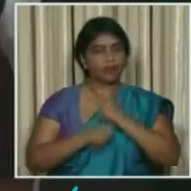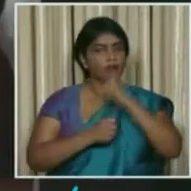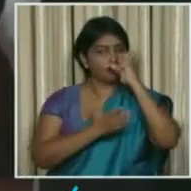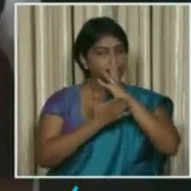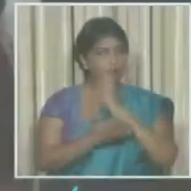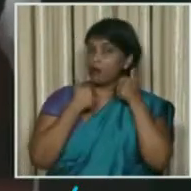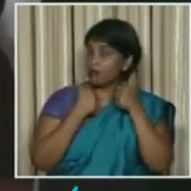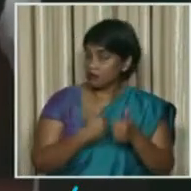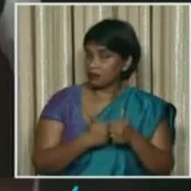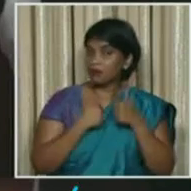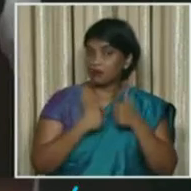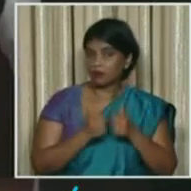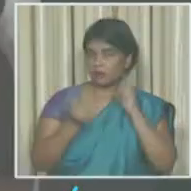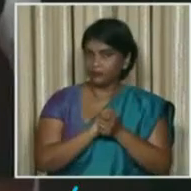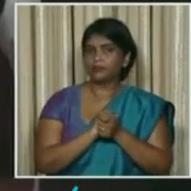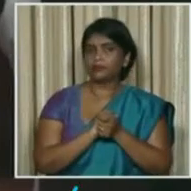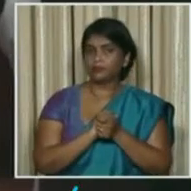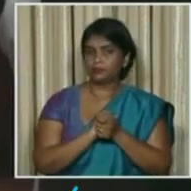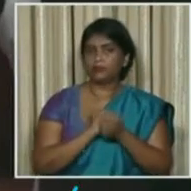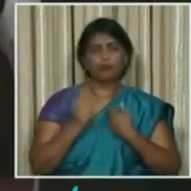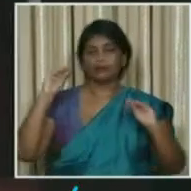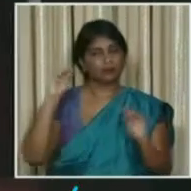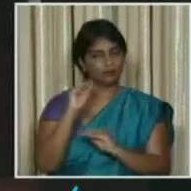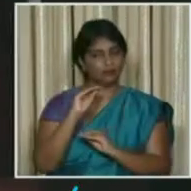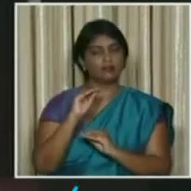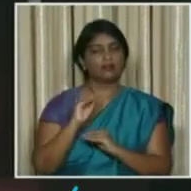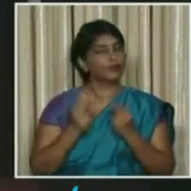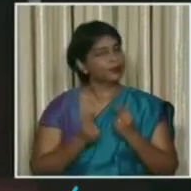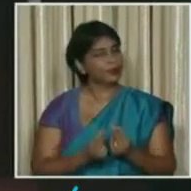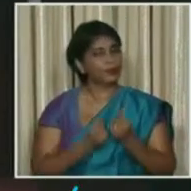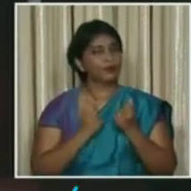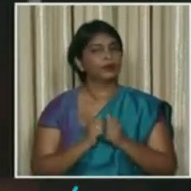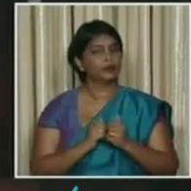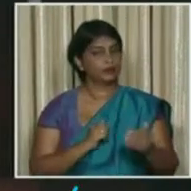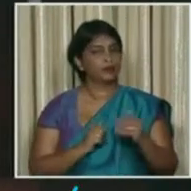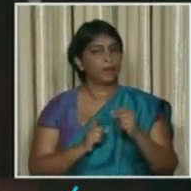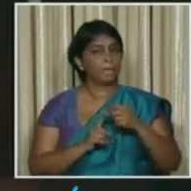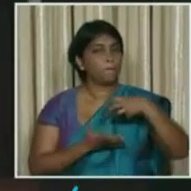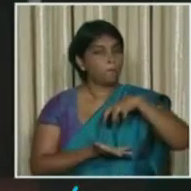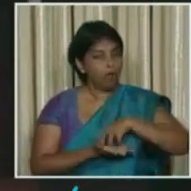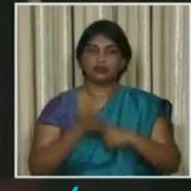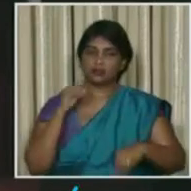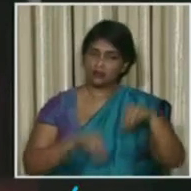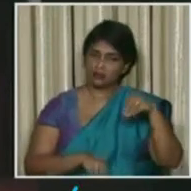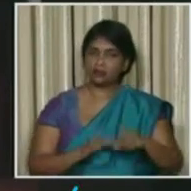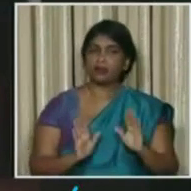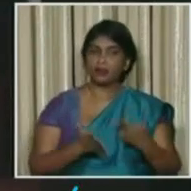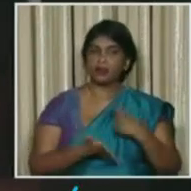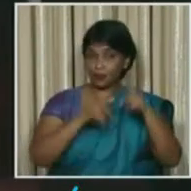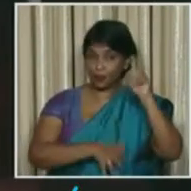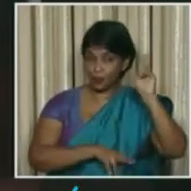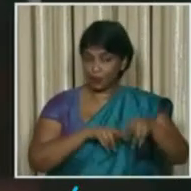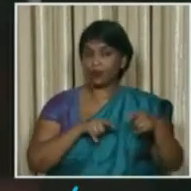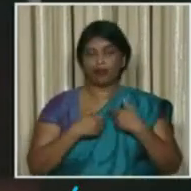ව්‍යවස්ථාවේ සාධනීය වෙනස්කම් සිදු වෙනකොට ඒකට පක්ෂපාතී වුණා. වහාම ක්‍රියාත්මක වෙන පරිදි පළාත් සභා මැතිවරණ පවත්වුවා. ඒ මැතිවරණයත්